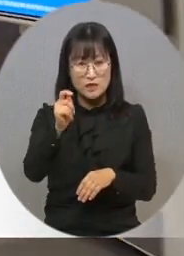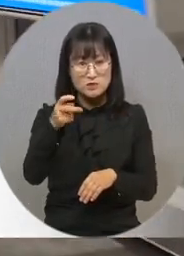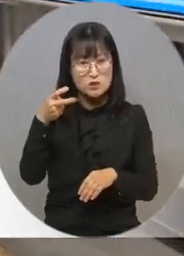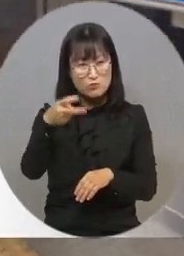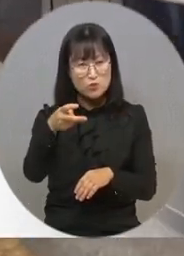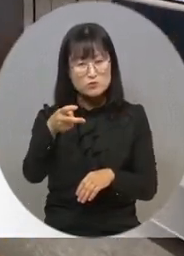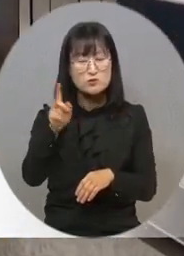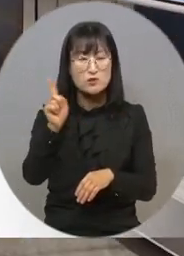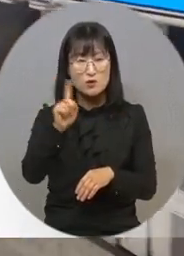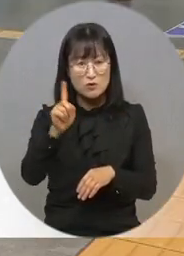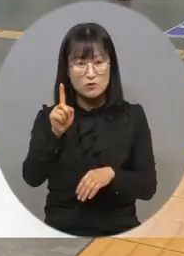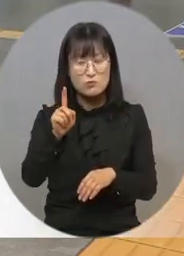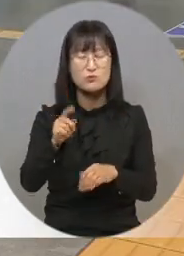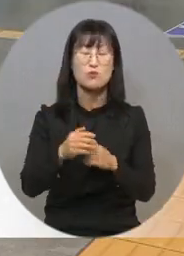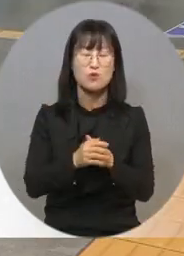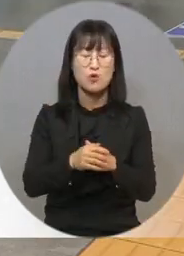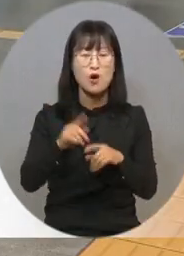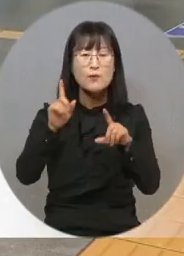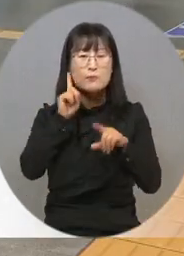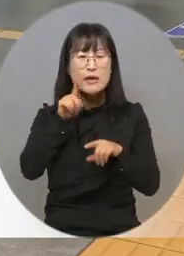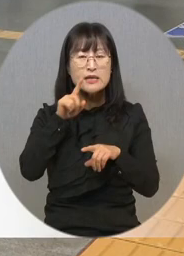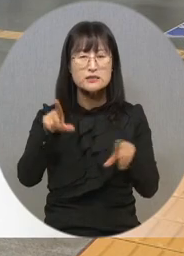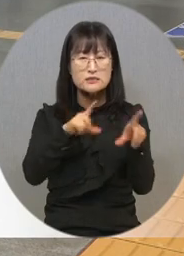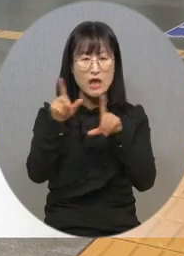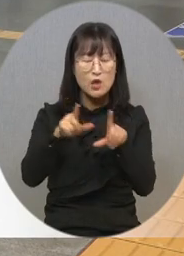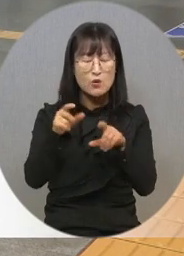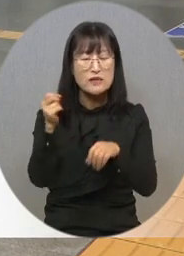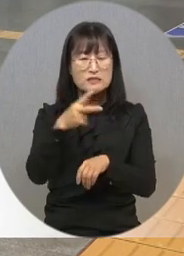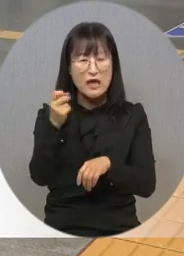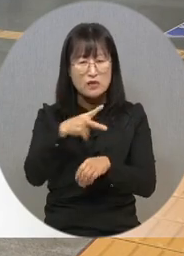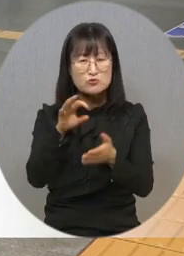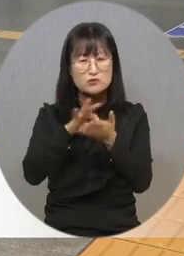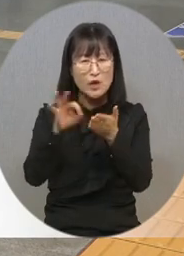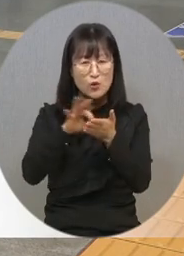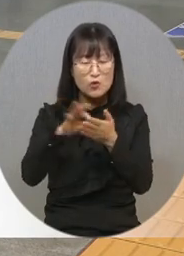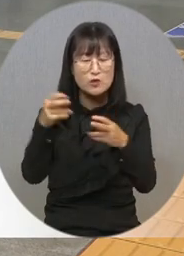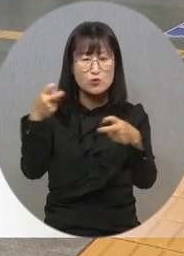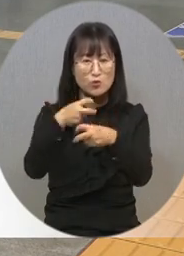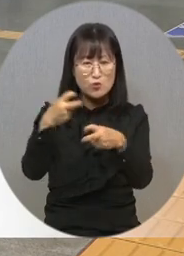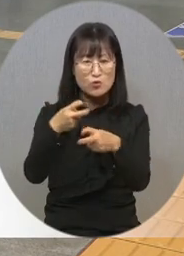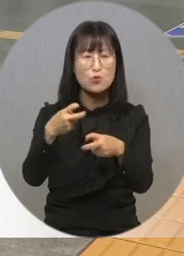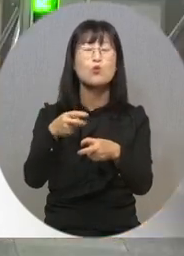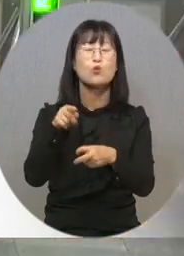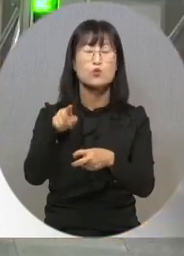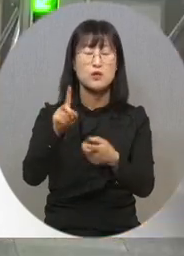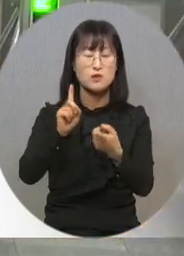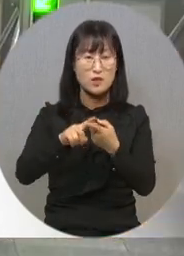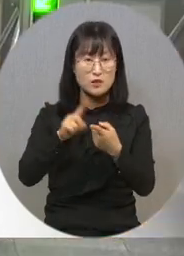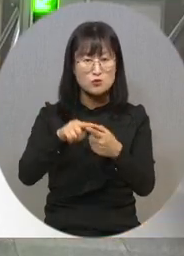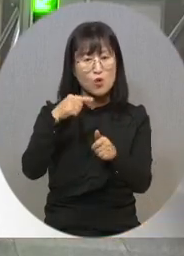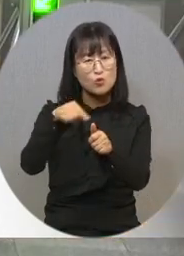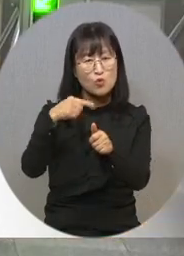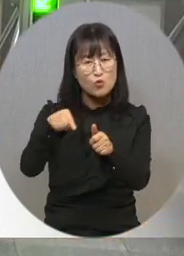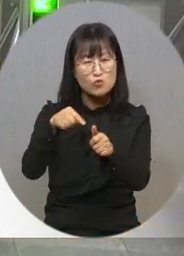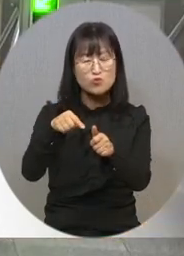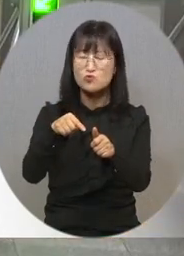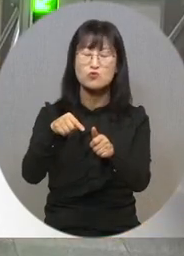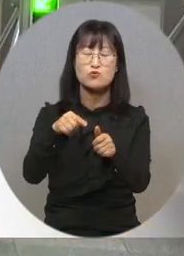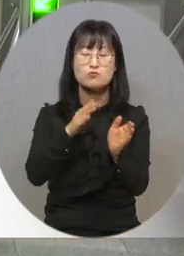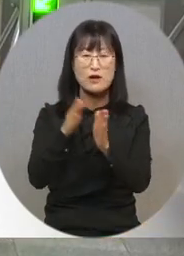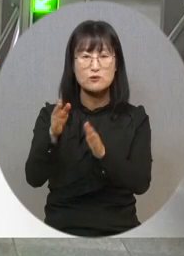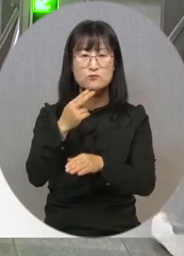버스 등 교통약자가 일상 속에서 자주 이용하는 교통수단 운전자에 대해서는 교육 명시를 하지